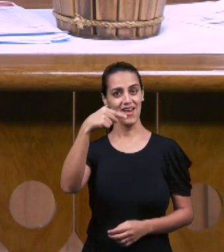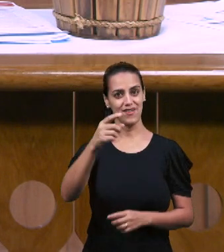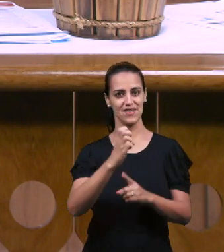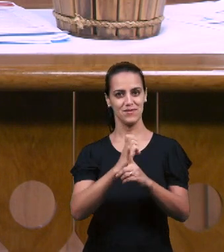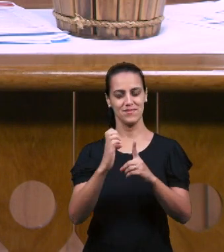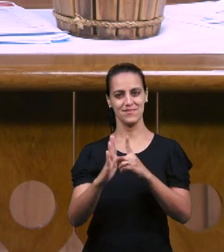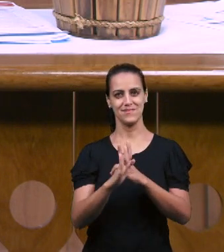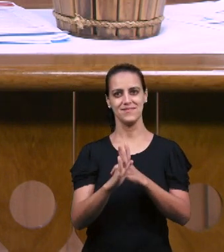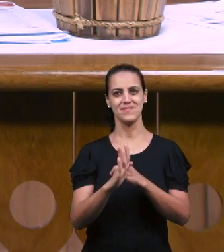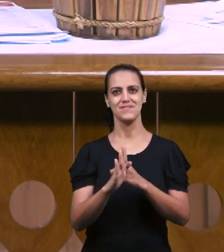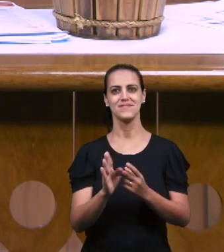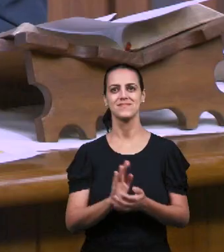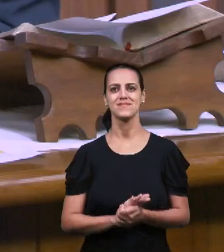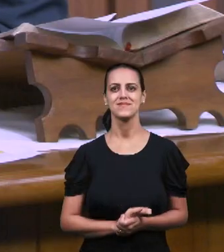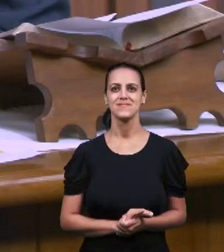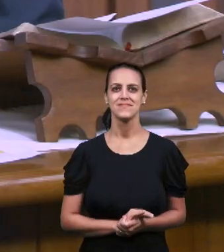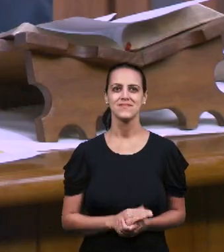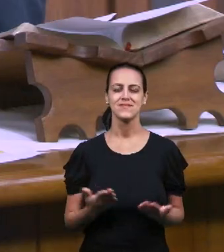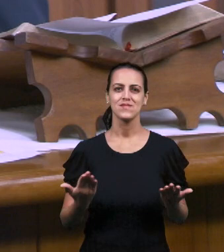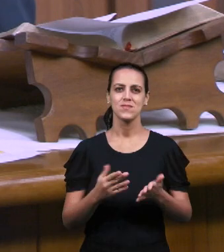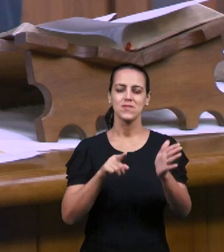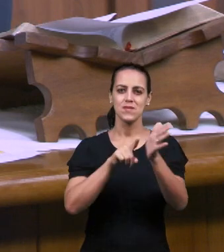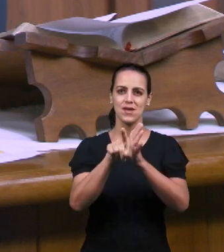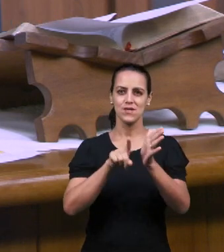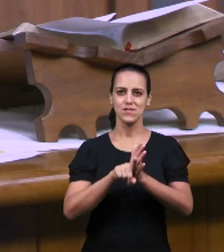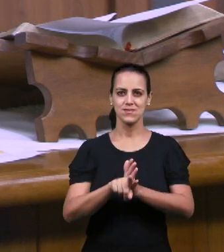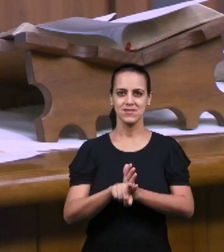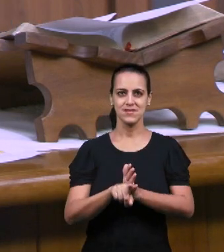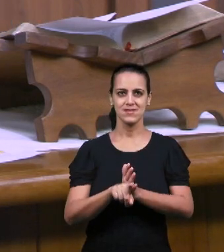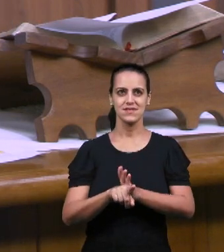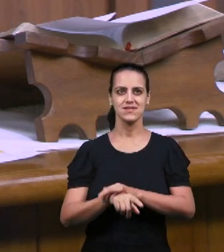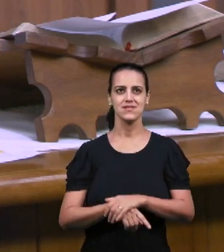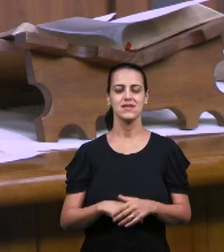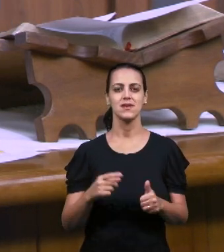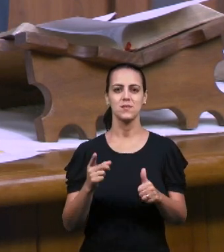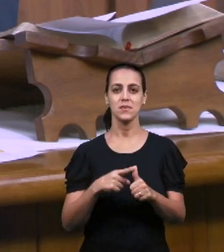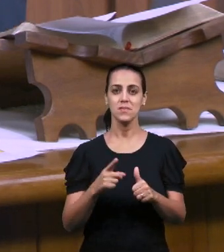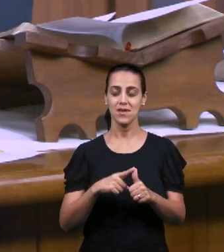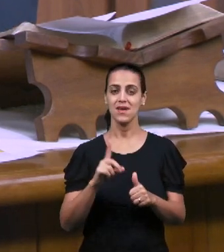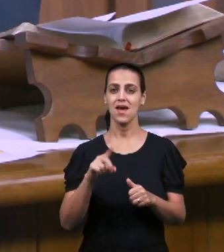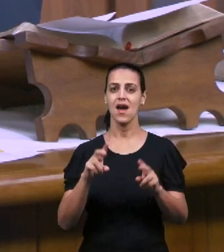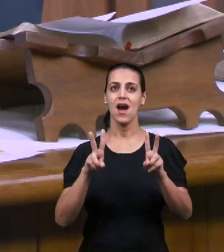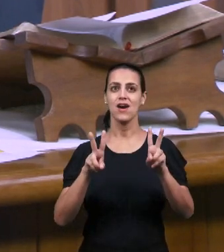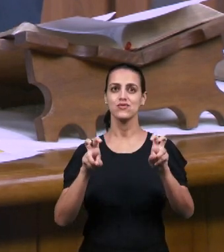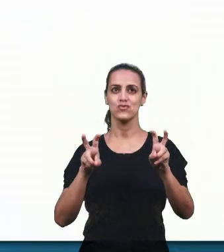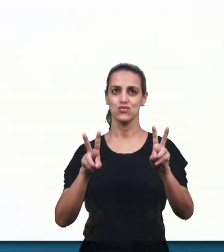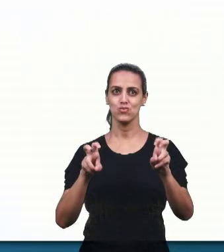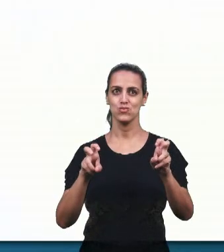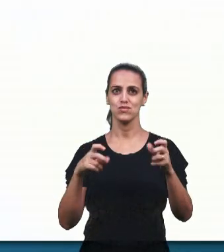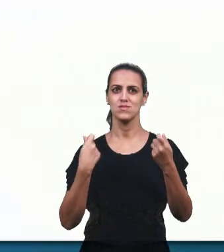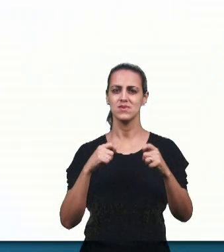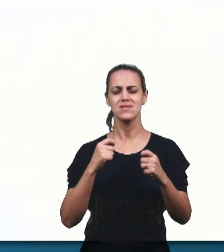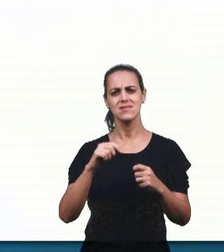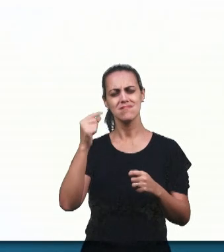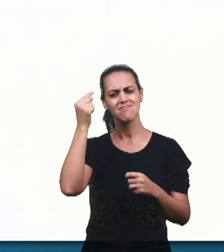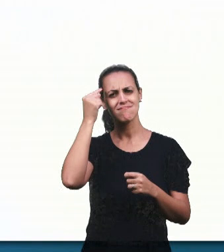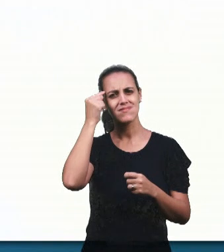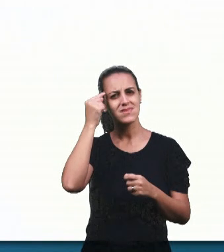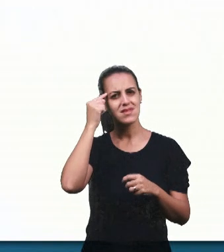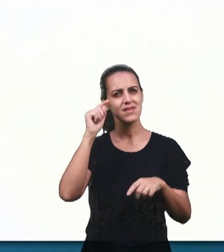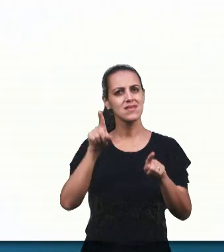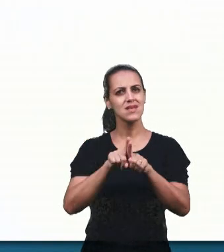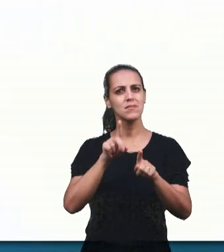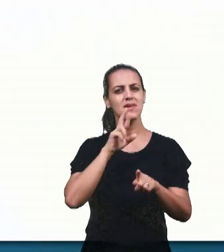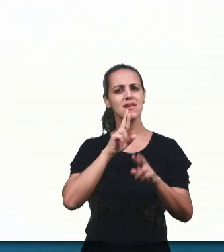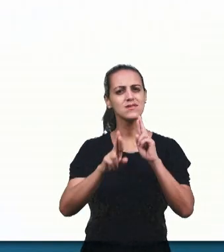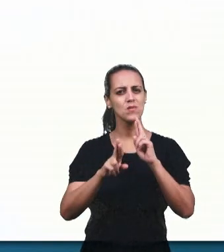prochaine école biblique dominicale. Tout d'abord, le sujet est pour méditer et répondre sur